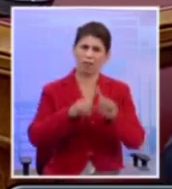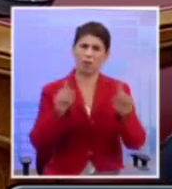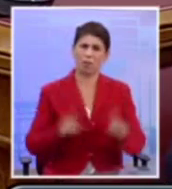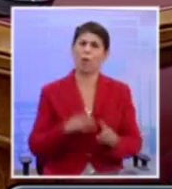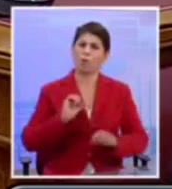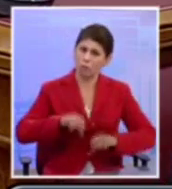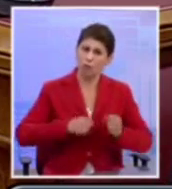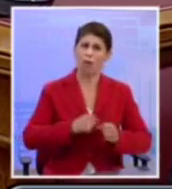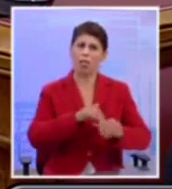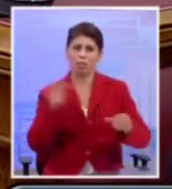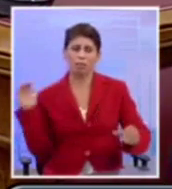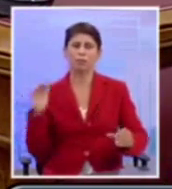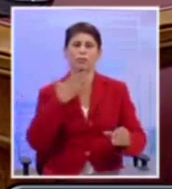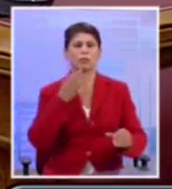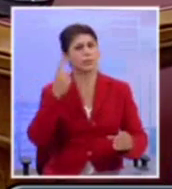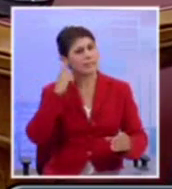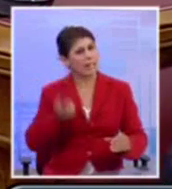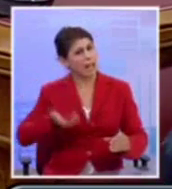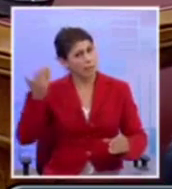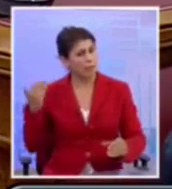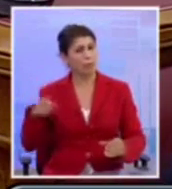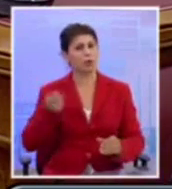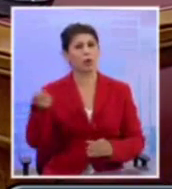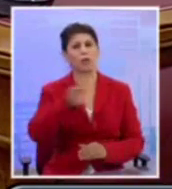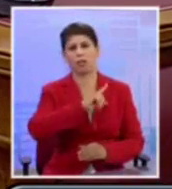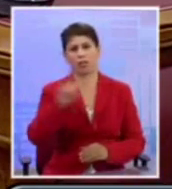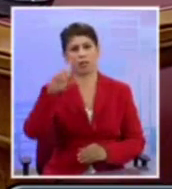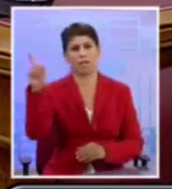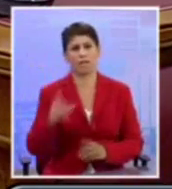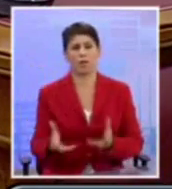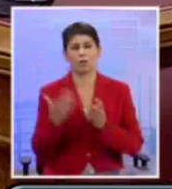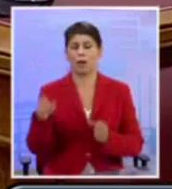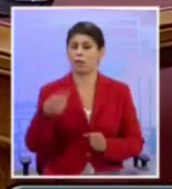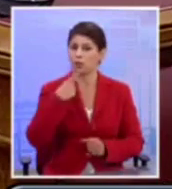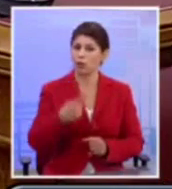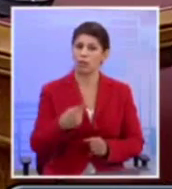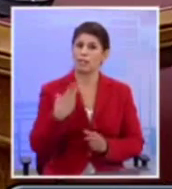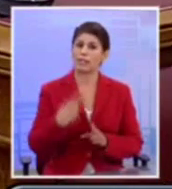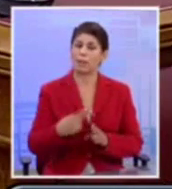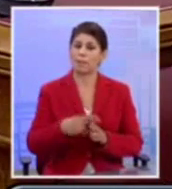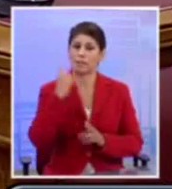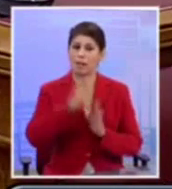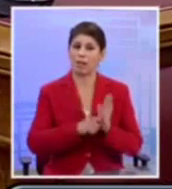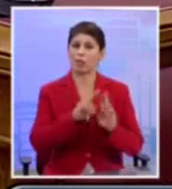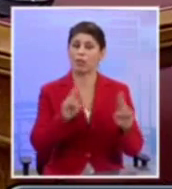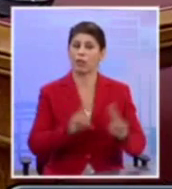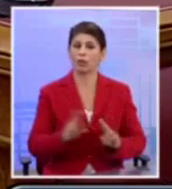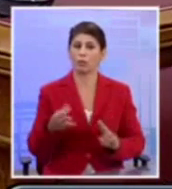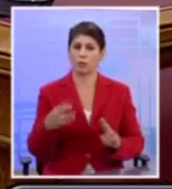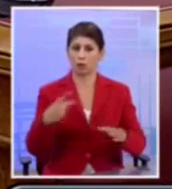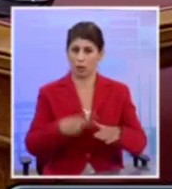φύγουν ούτως ή άλλως, γιατί γνώριζαν εκ των προτέρων ότι το χρέος δεν είναι βιώσιμο. Και αυτό αναφέρεται και στην επίσημη έκθεση του Διεθνούς Νομισματικού